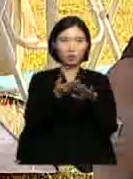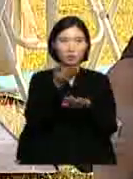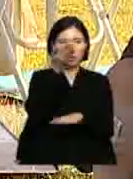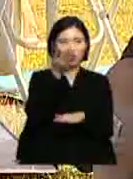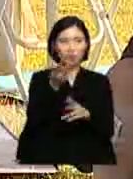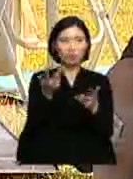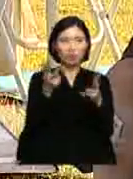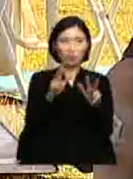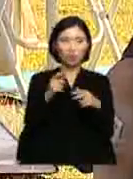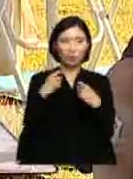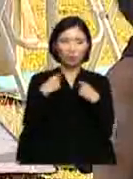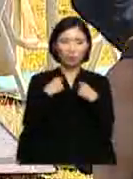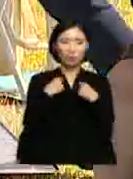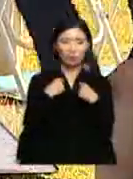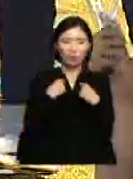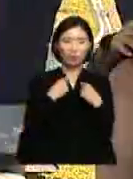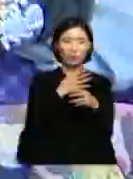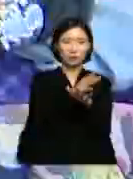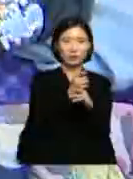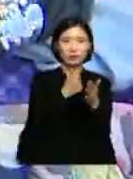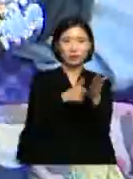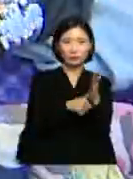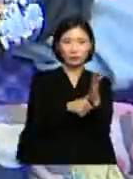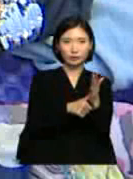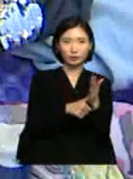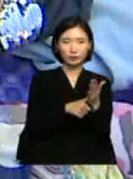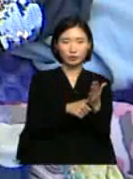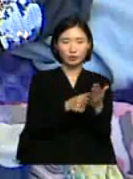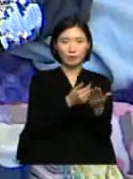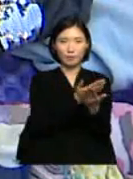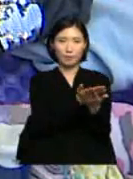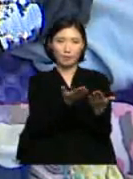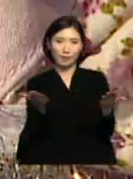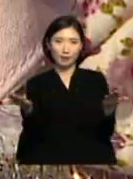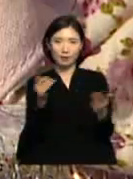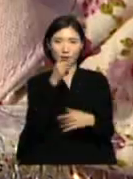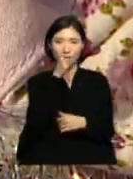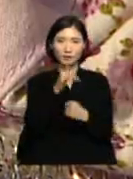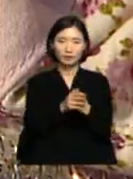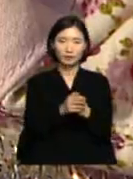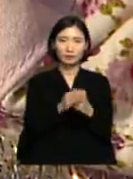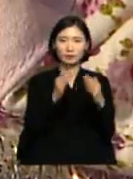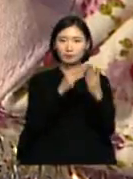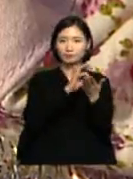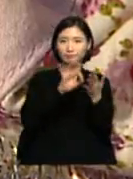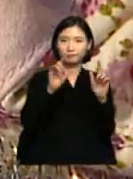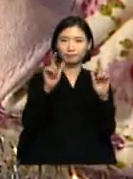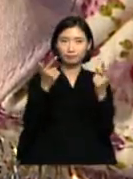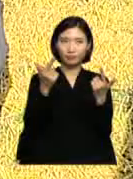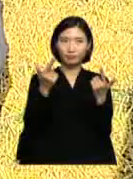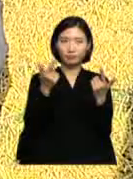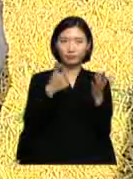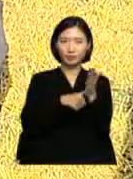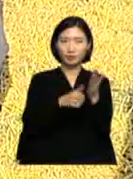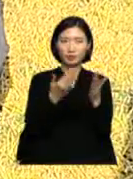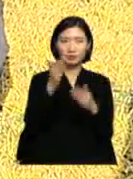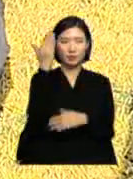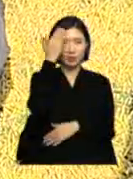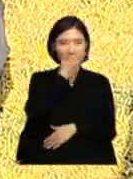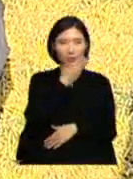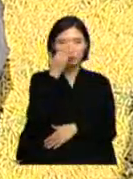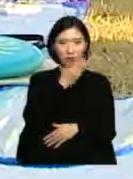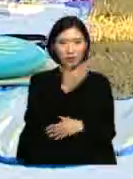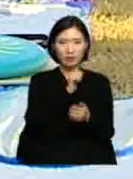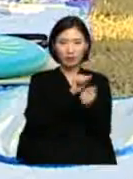옷과 학용품, 장난감 같은 물건들이 돗자리 위에 펼쳐져 있습니다. 집에서 쓰지 않는 것들이지만 깨끗이